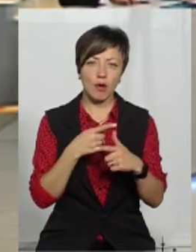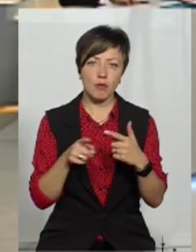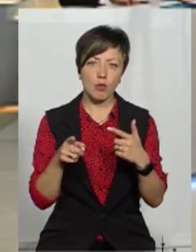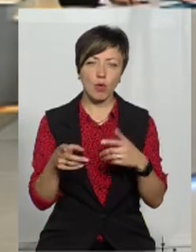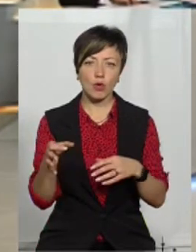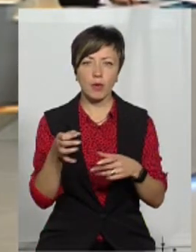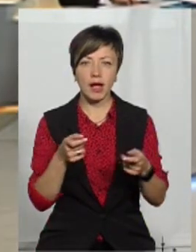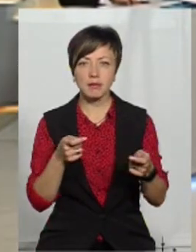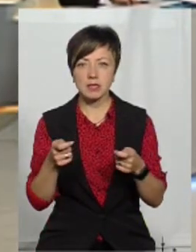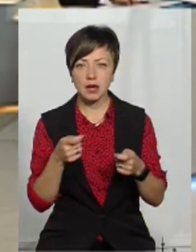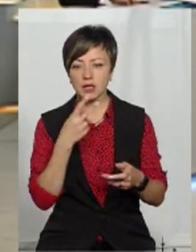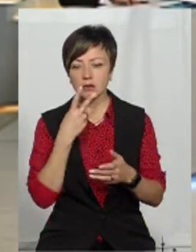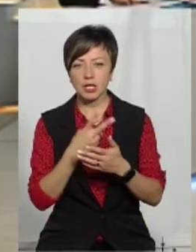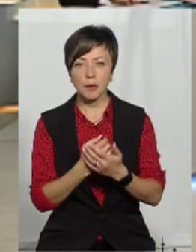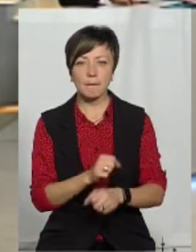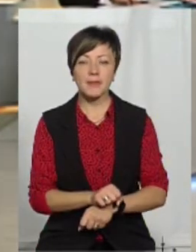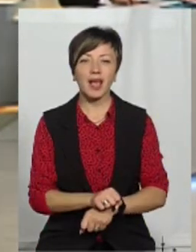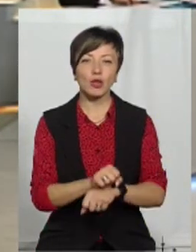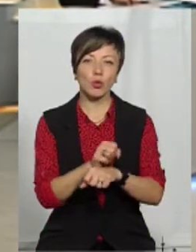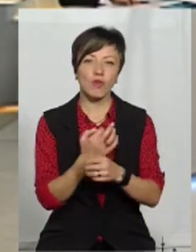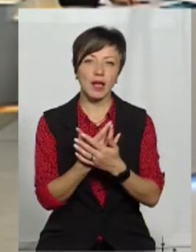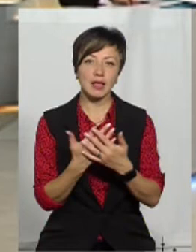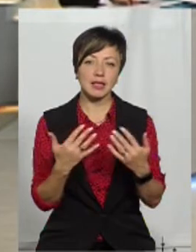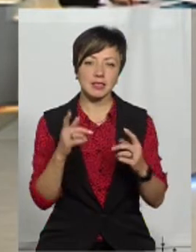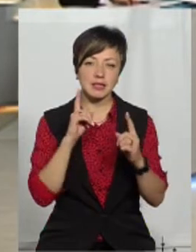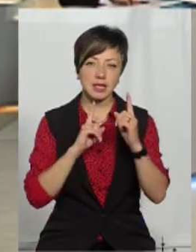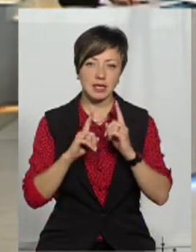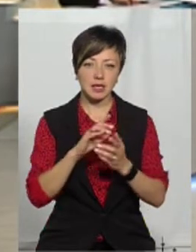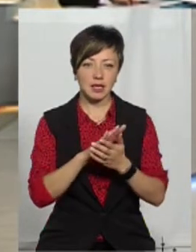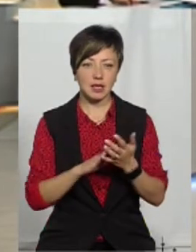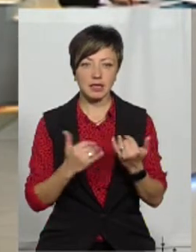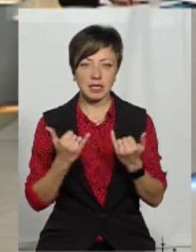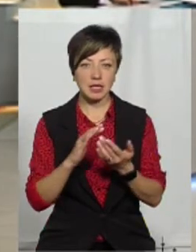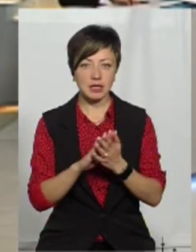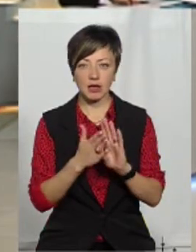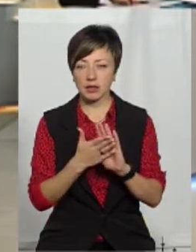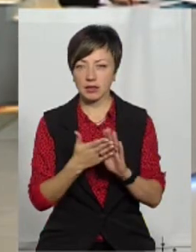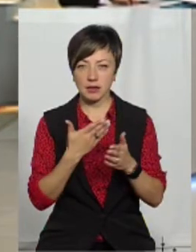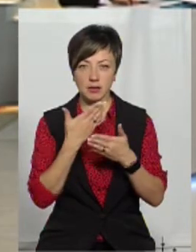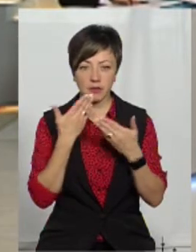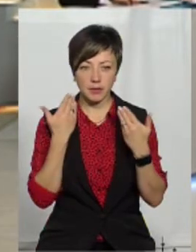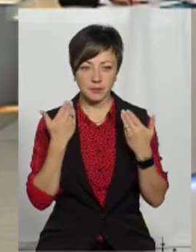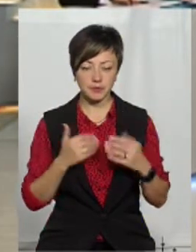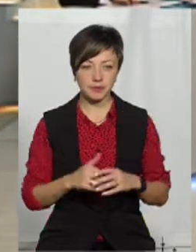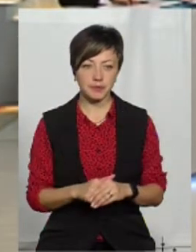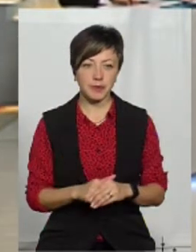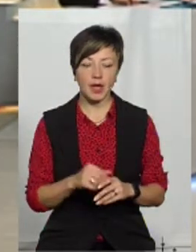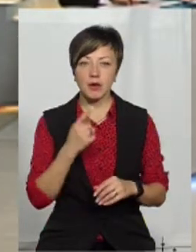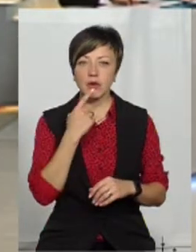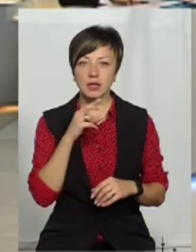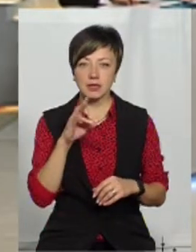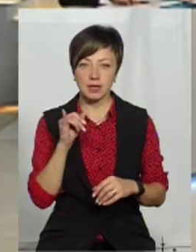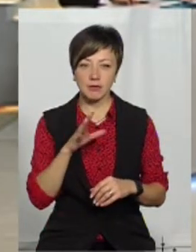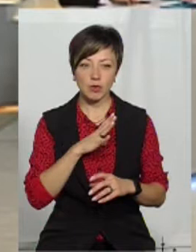на обладміністрацію, ми бачили пікетування неодноразово різних сесій і так далі, у нас зараз ситуації майже зняті. То це фактично по Красилову там